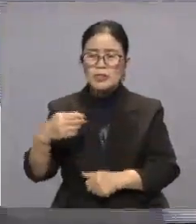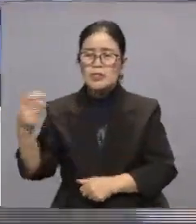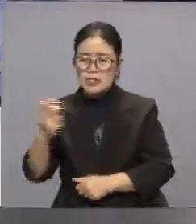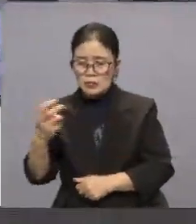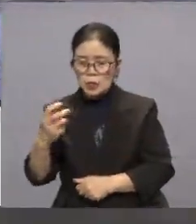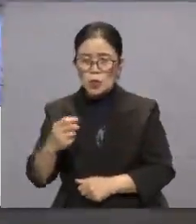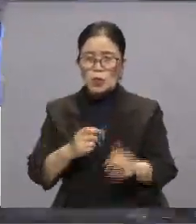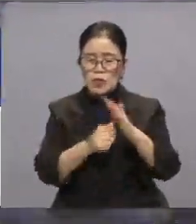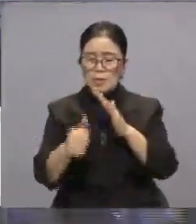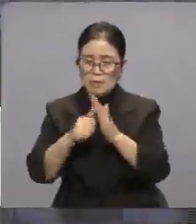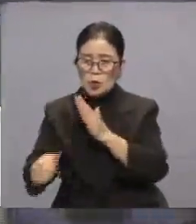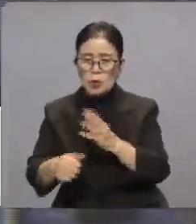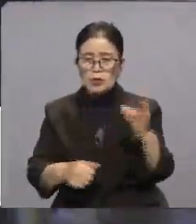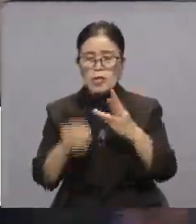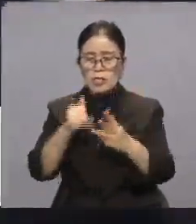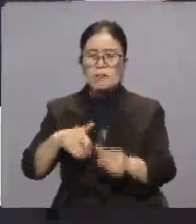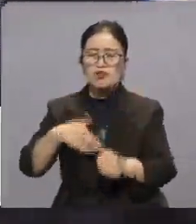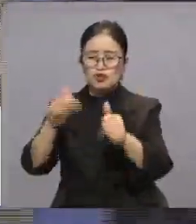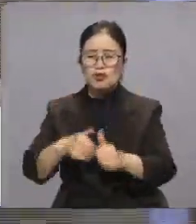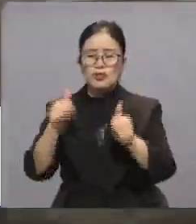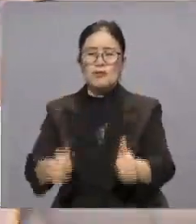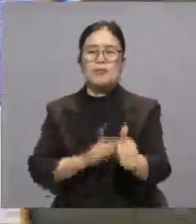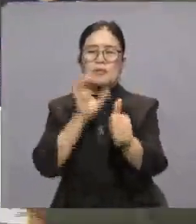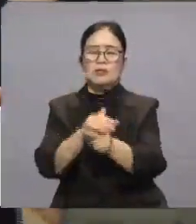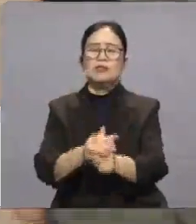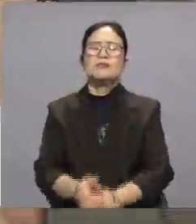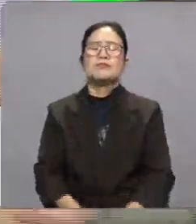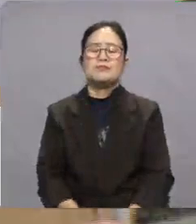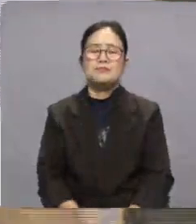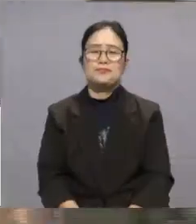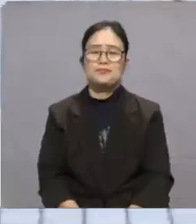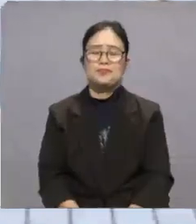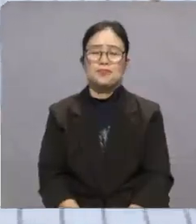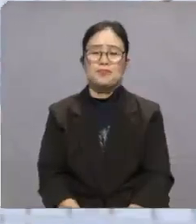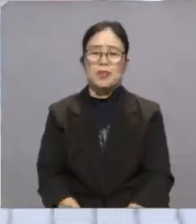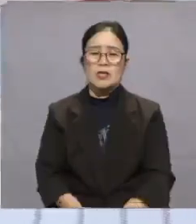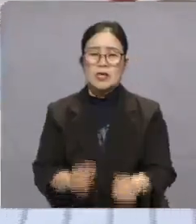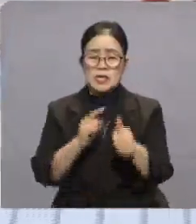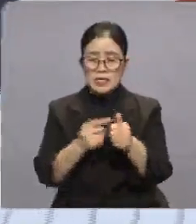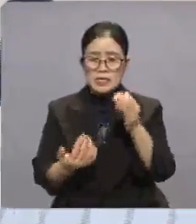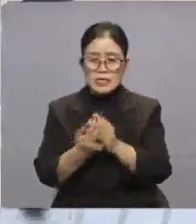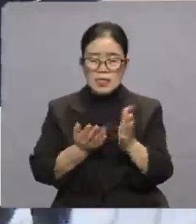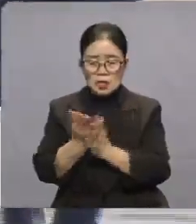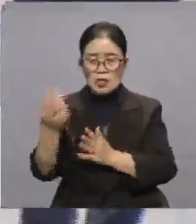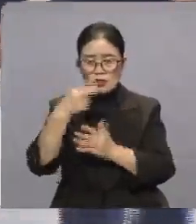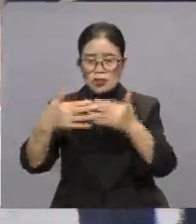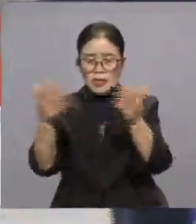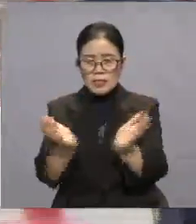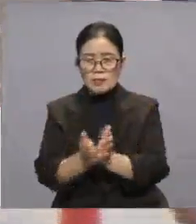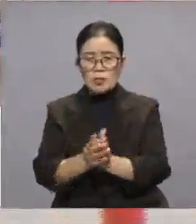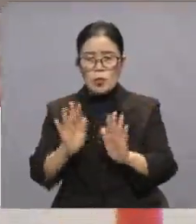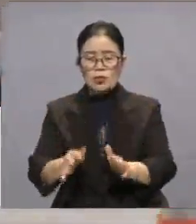류화연 위메프 대표를 불구속으로 재판에 넘겼습니다 서울중앙지검 티온 위메프 사태 전담 수사팀은